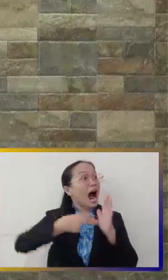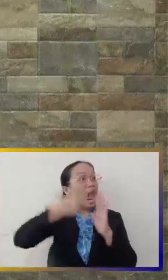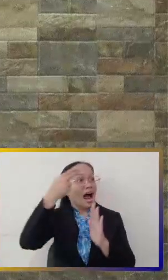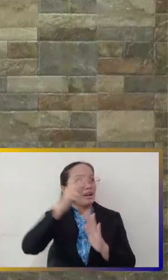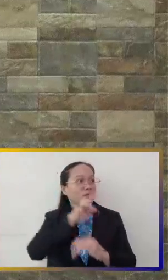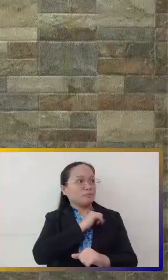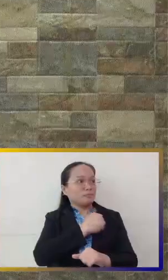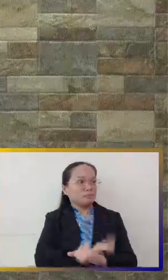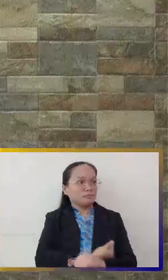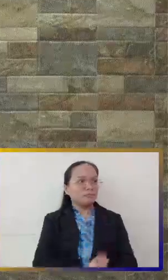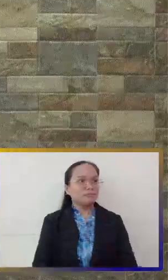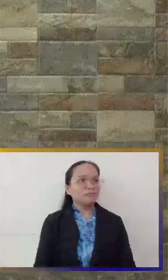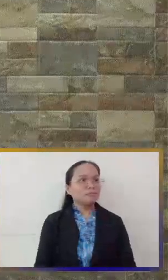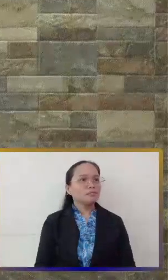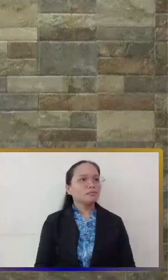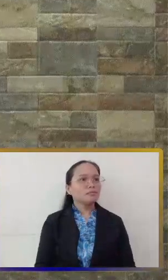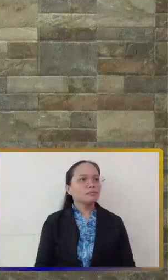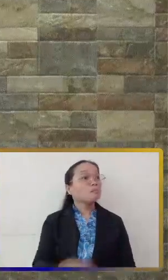Pero Malaysian.